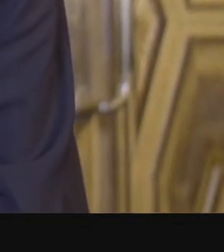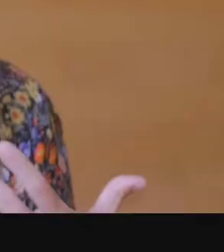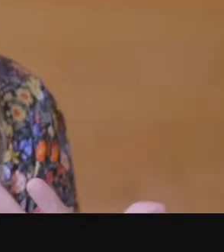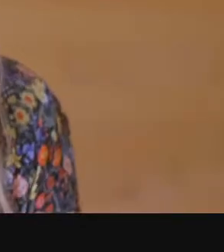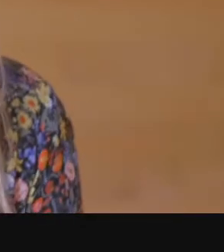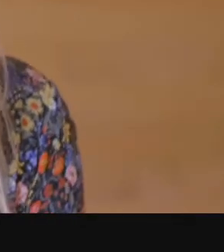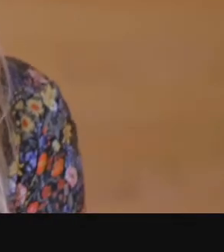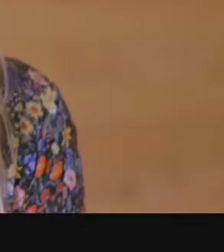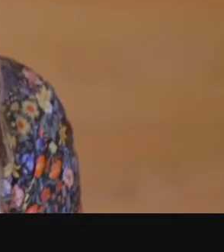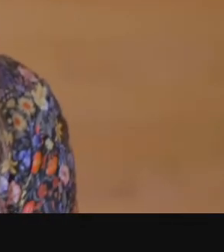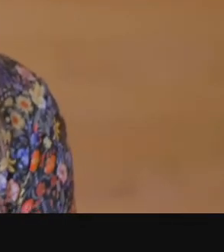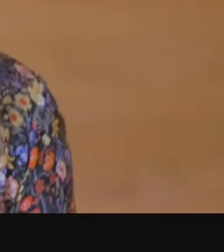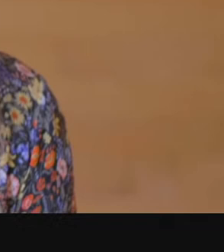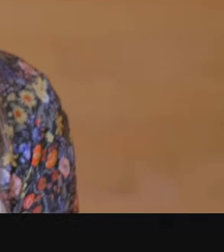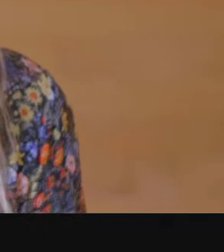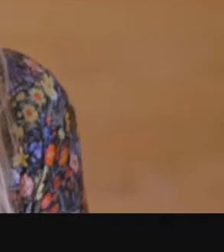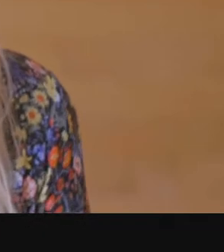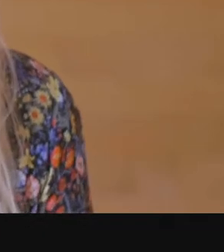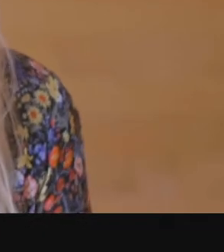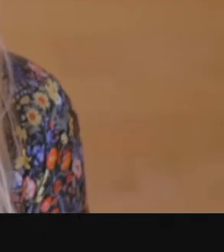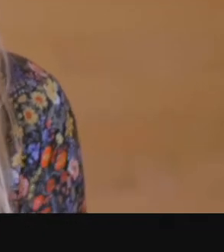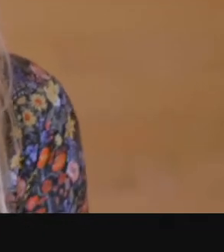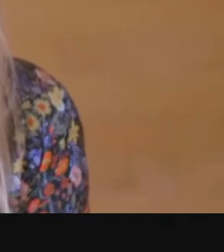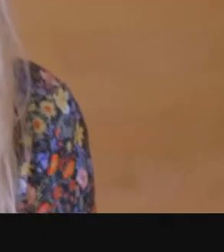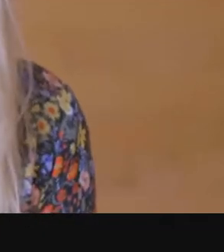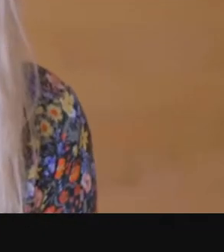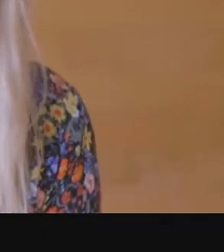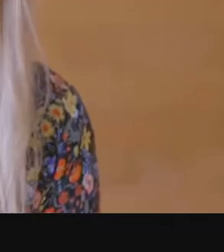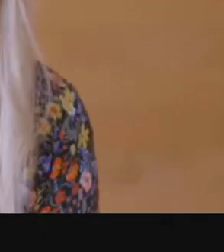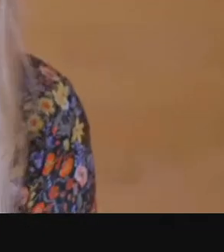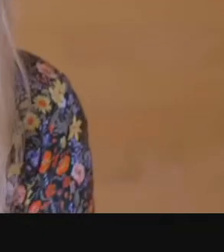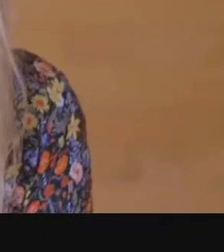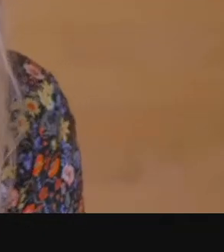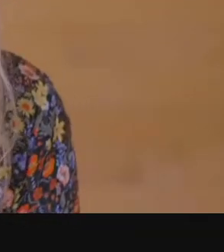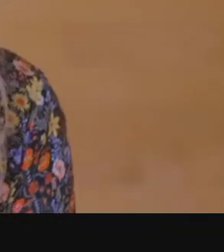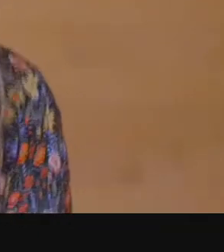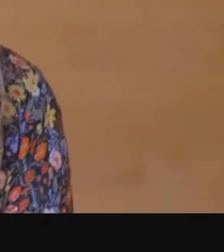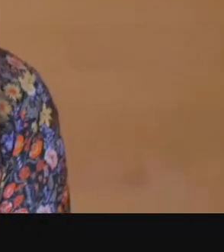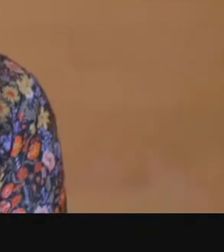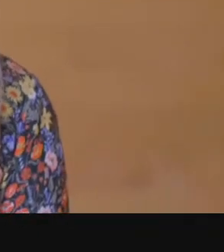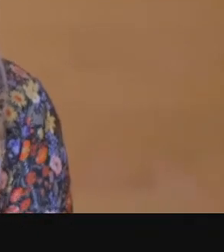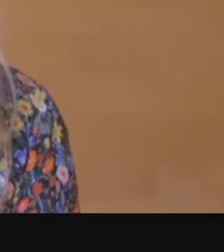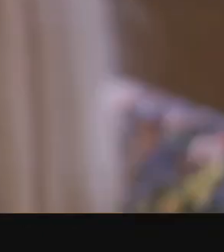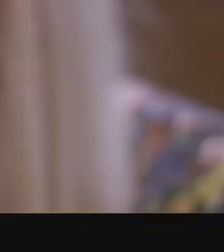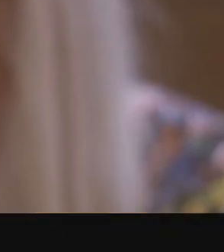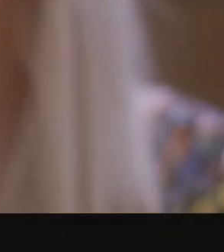doncs a vegades hi hauria de posar fre.